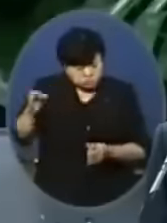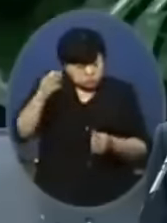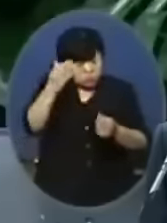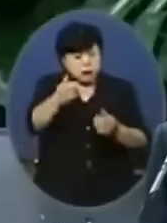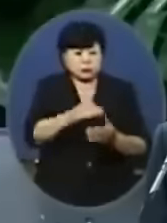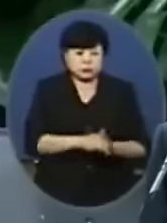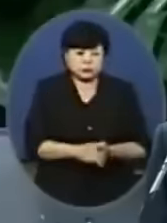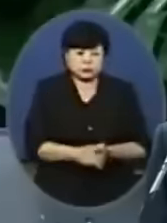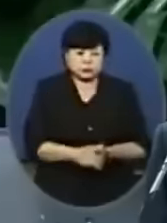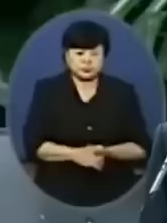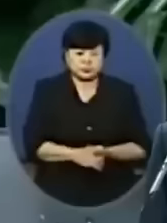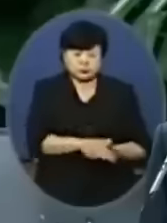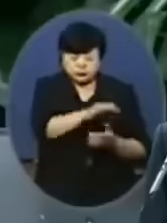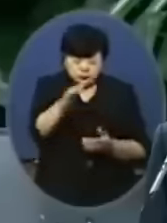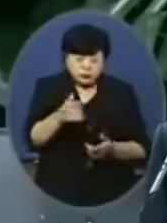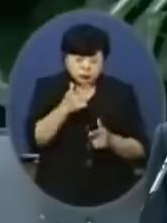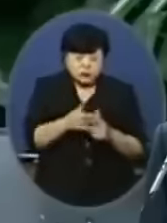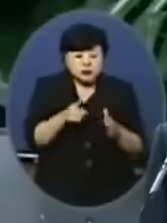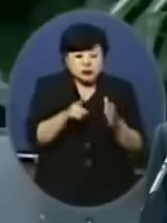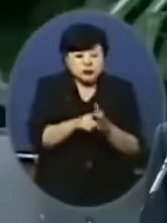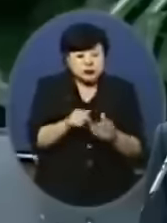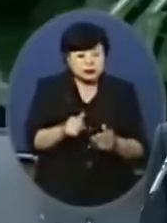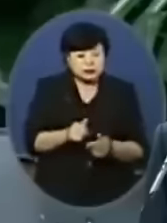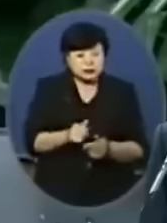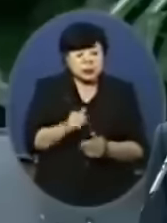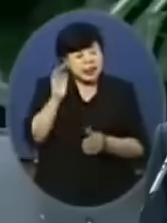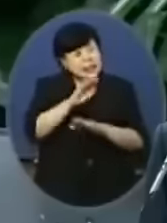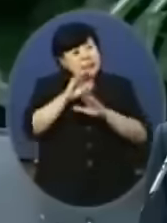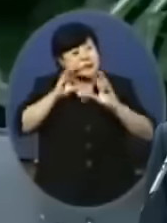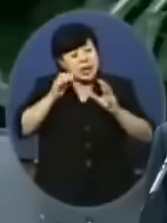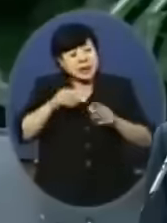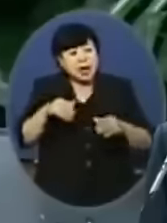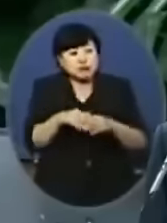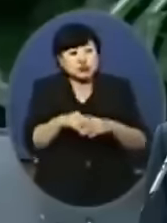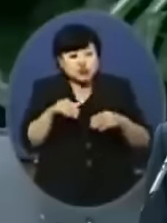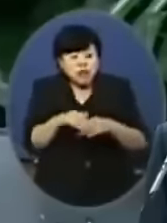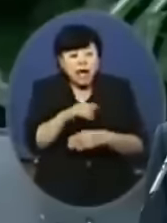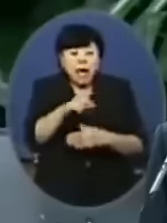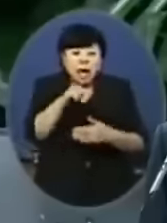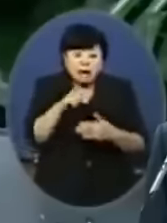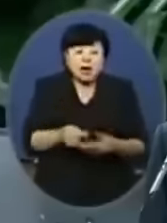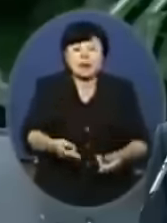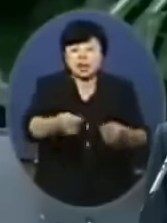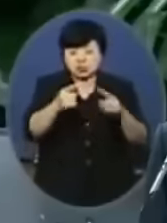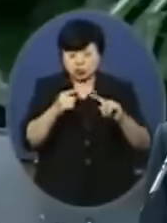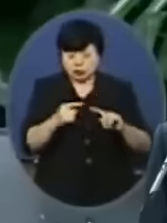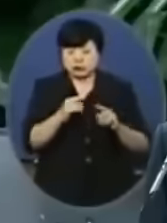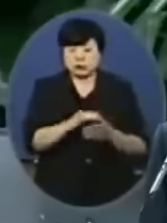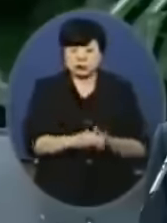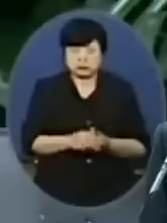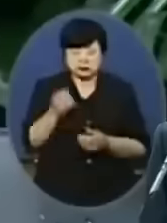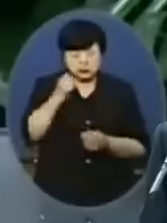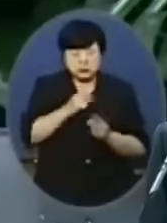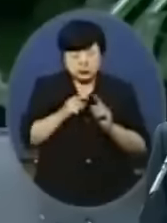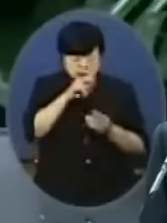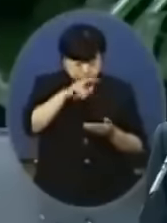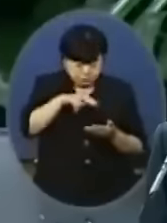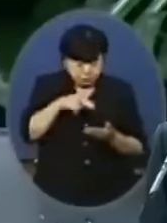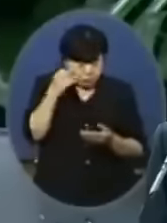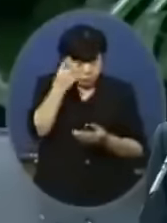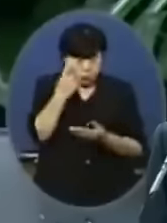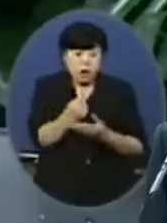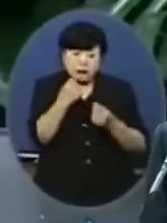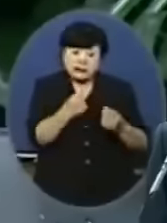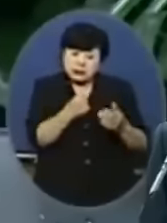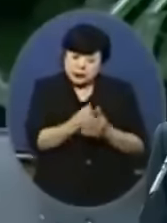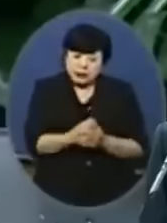시인하십시오. 우리 예수 믿는 사람은 하늘나라 문화가 마음속에 들어와 있습니다. 성경을 읽고 성령이 와